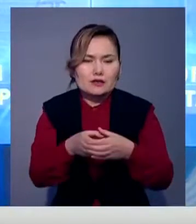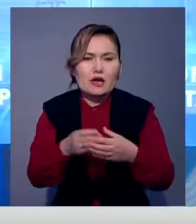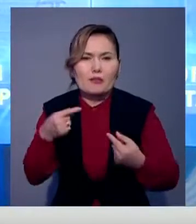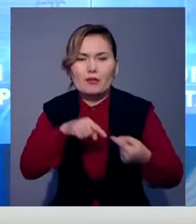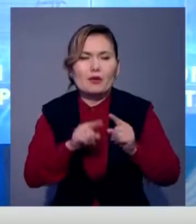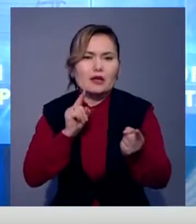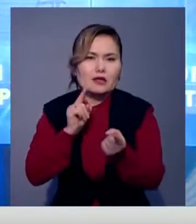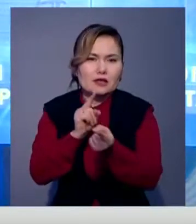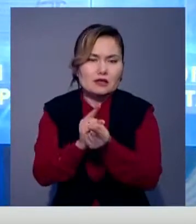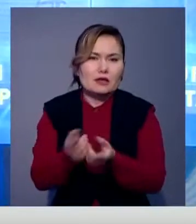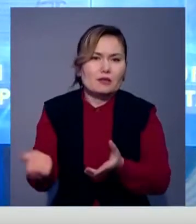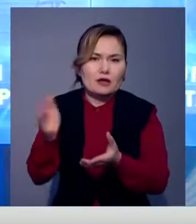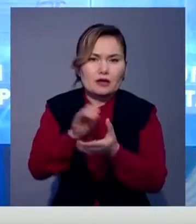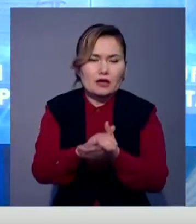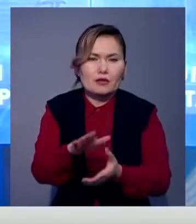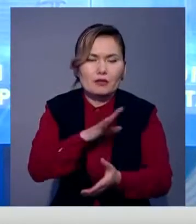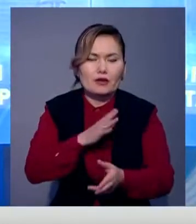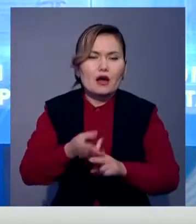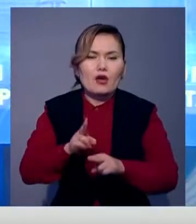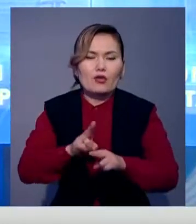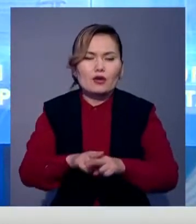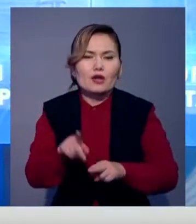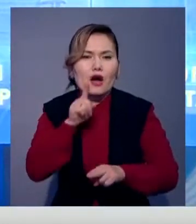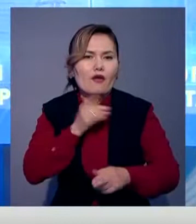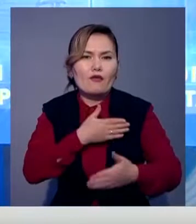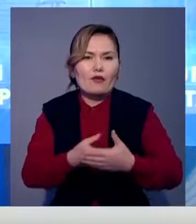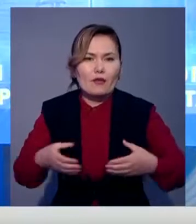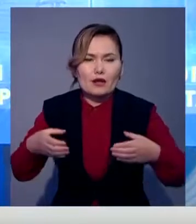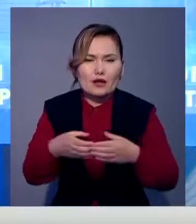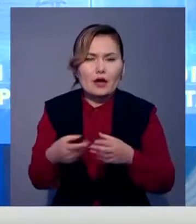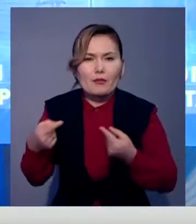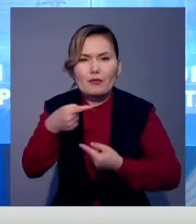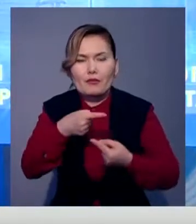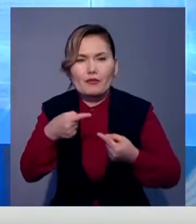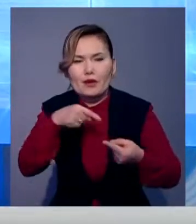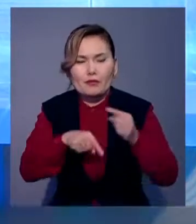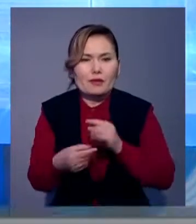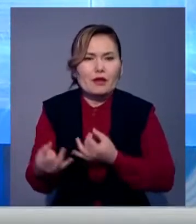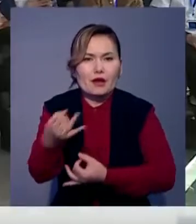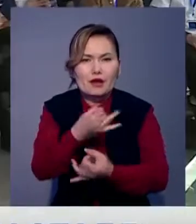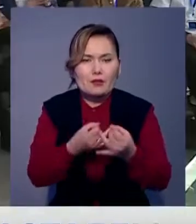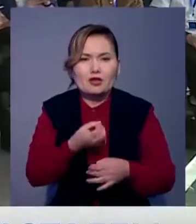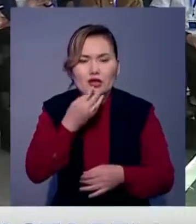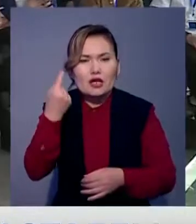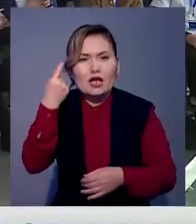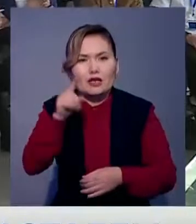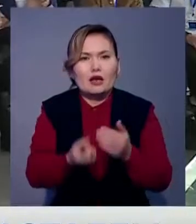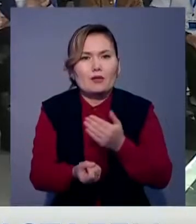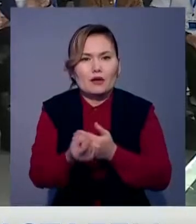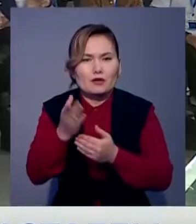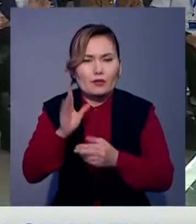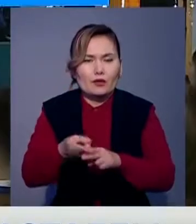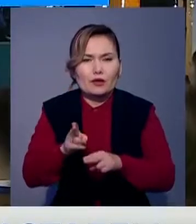оймен. Себебі волонтерлар бір-бірімен араласу арқылы олардың арасында неше түрлі жобалар пайда болады. Форум